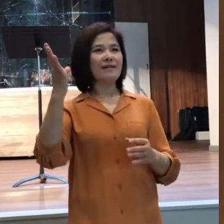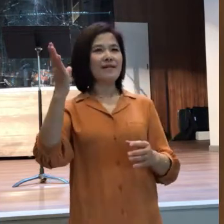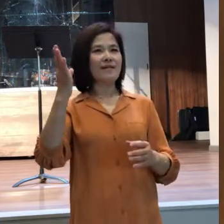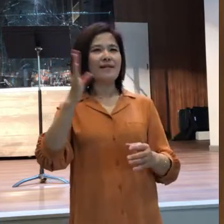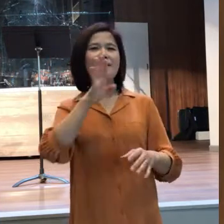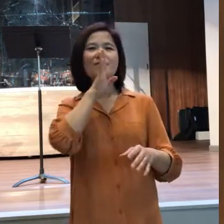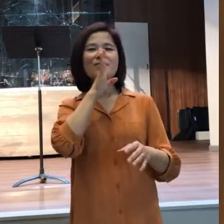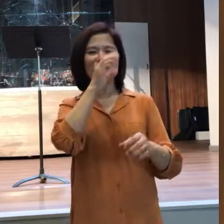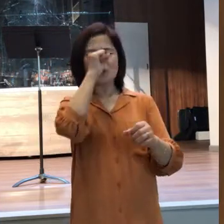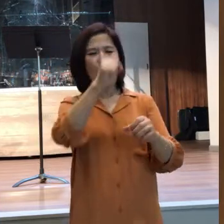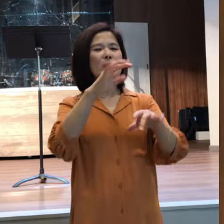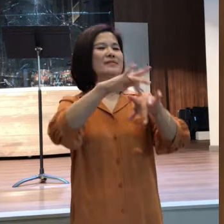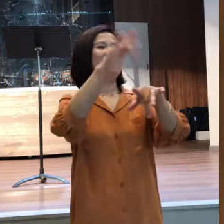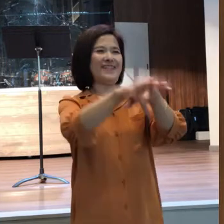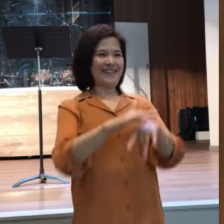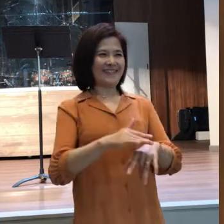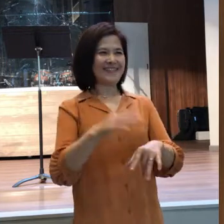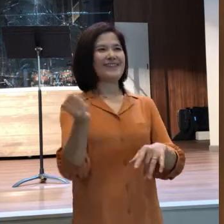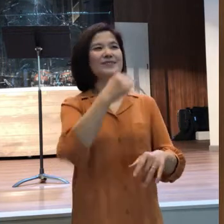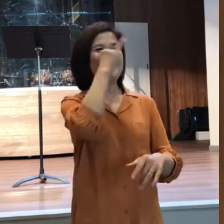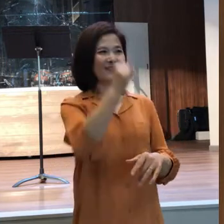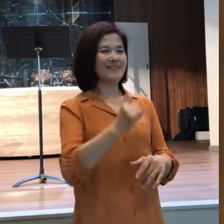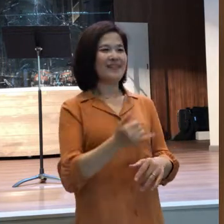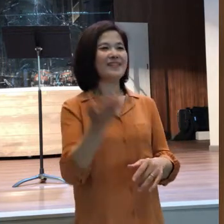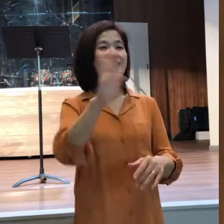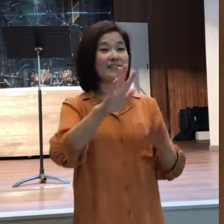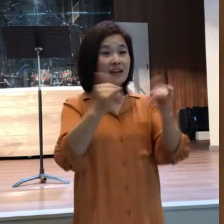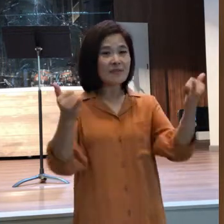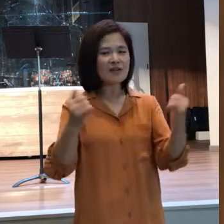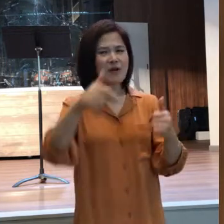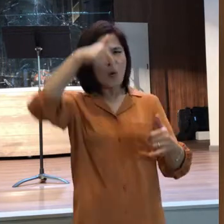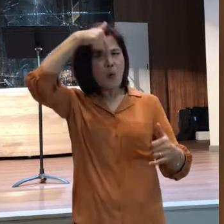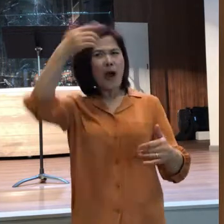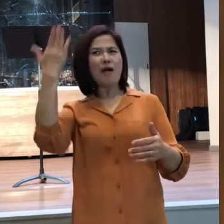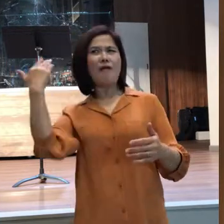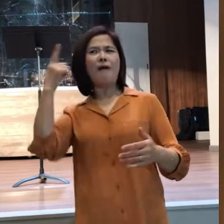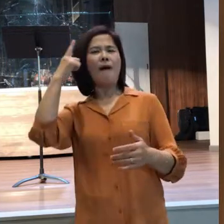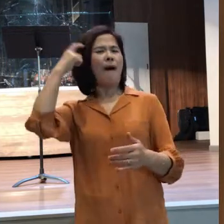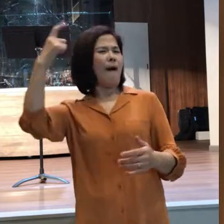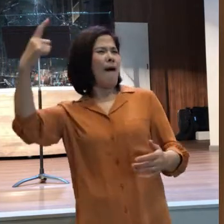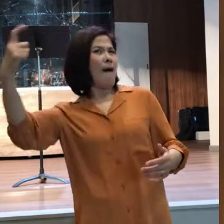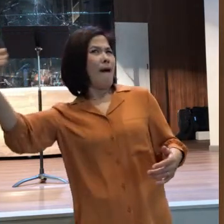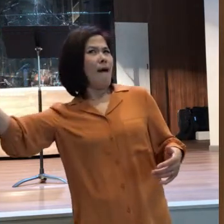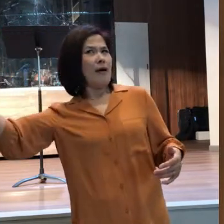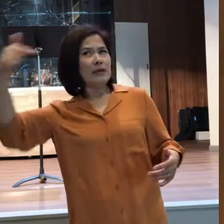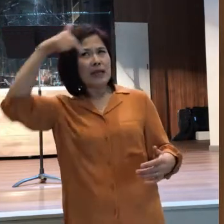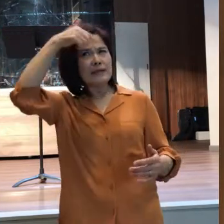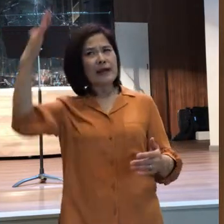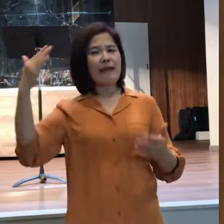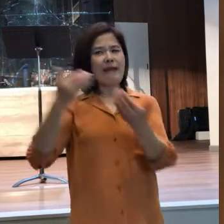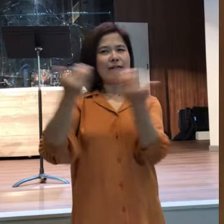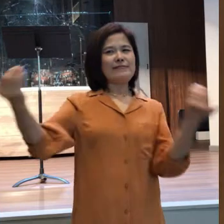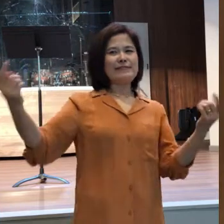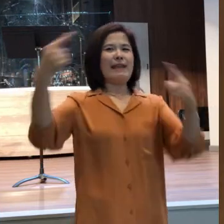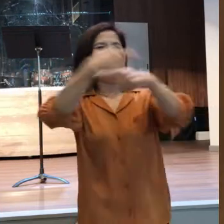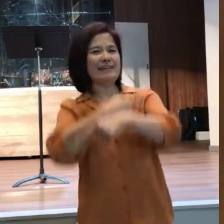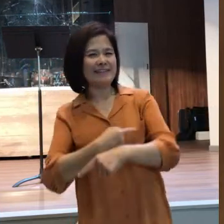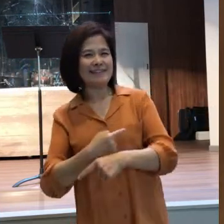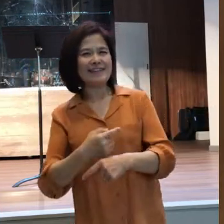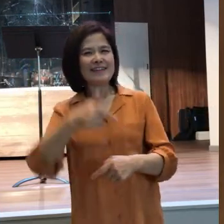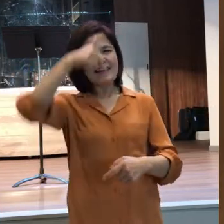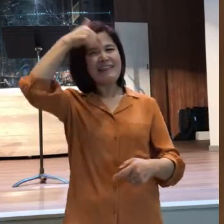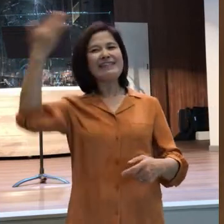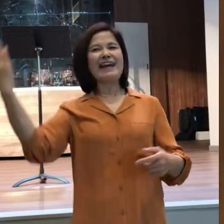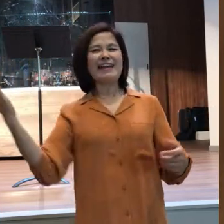묘한 습성을 지니고 있습니다. 그래서 사람들은 과거를 그리워합니다. 과거에 헤어진 애인,